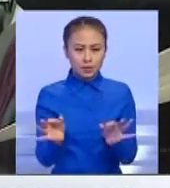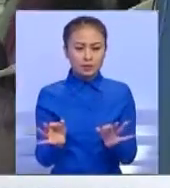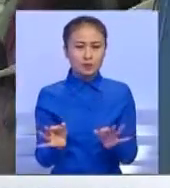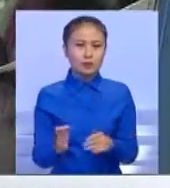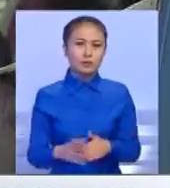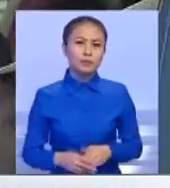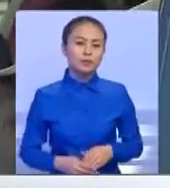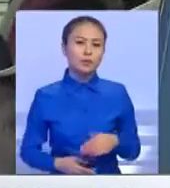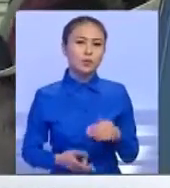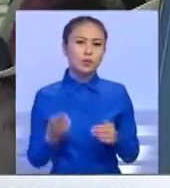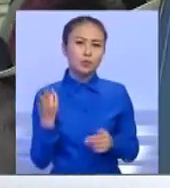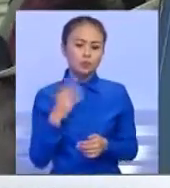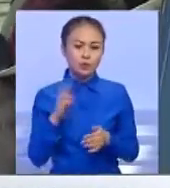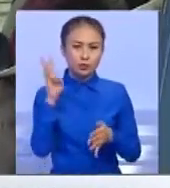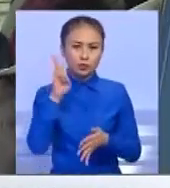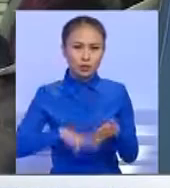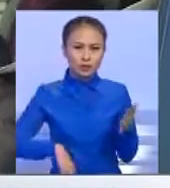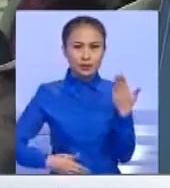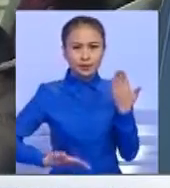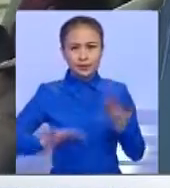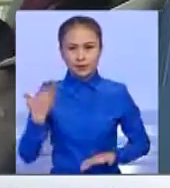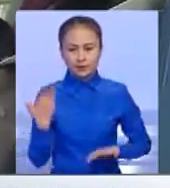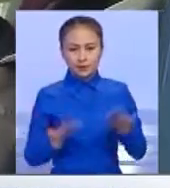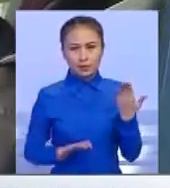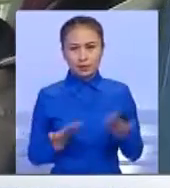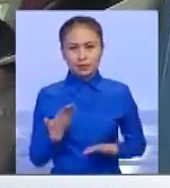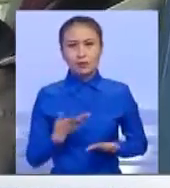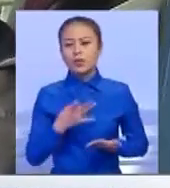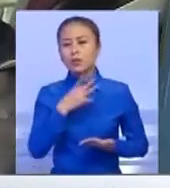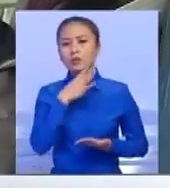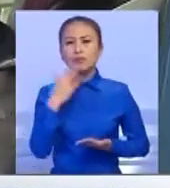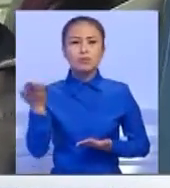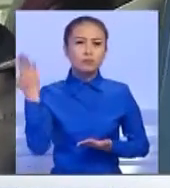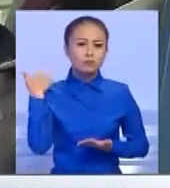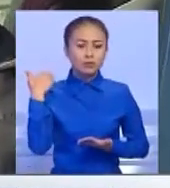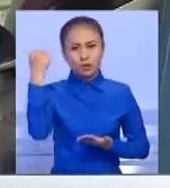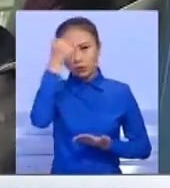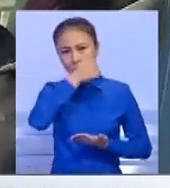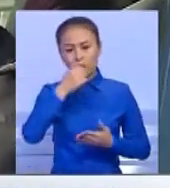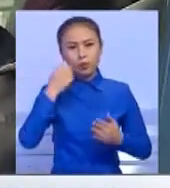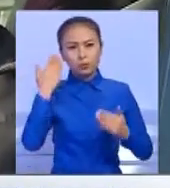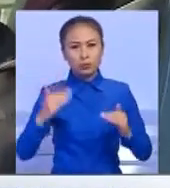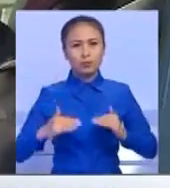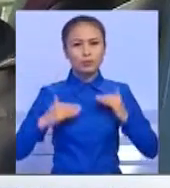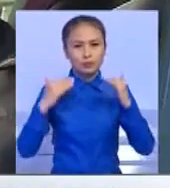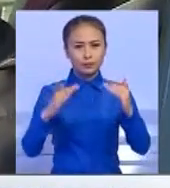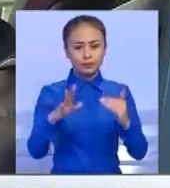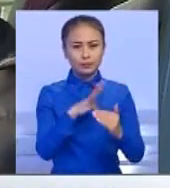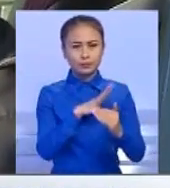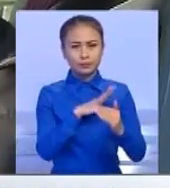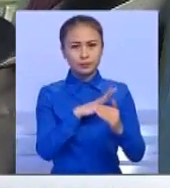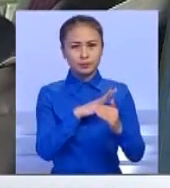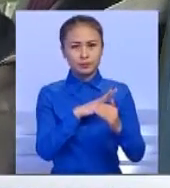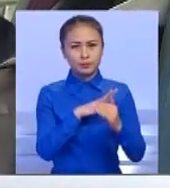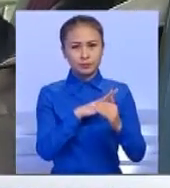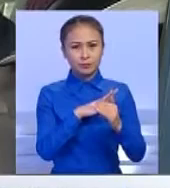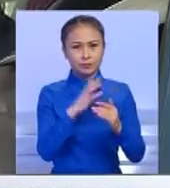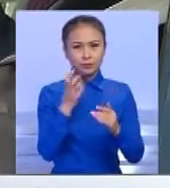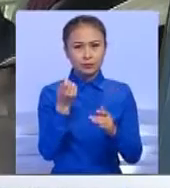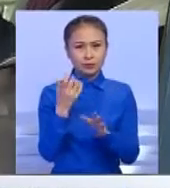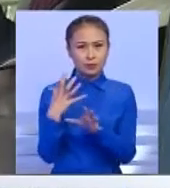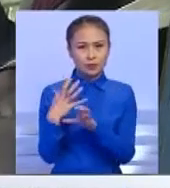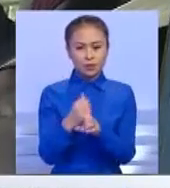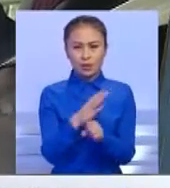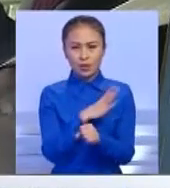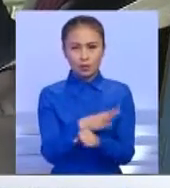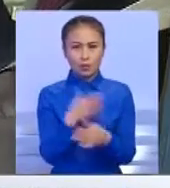ойлаймын. Бірақ штрафтар егер пайдей былтырлары алдыңғы жылдары көтерген кезде сол не кішкене азайып қалған сияқты